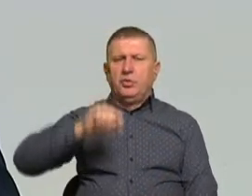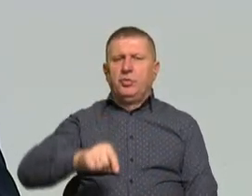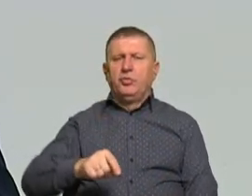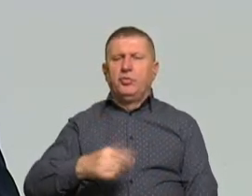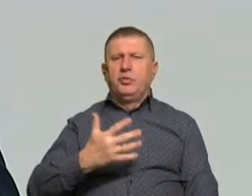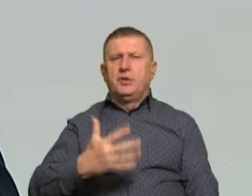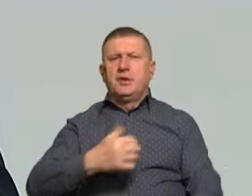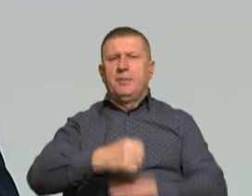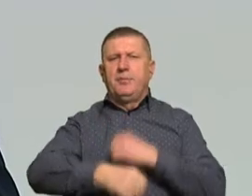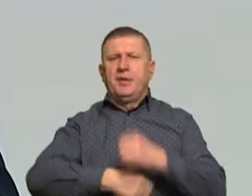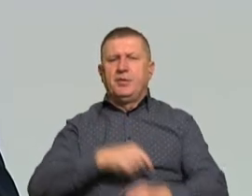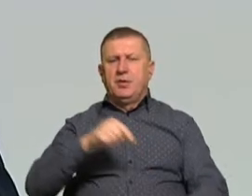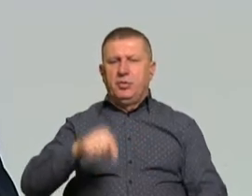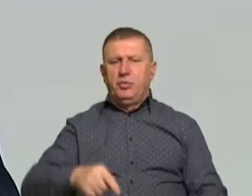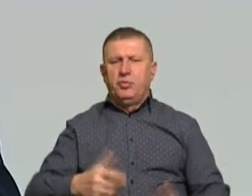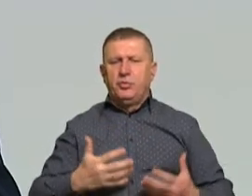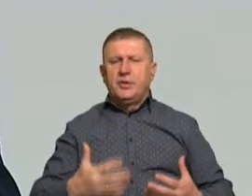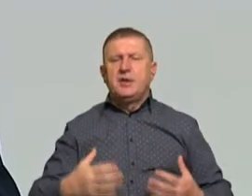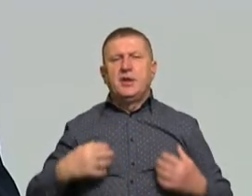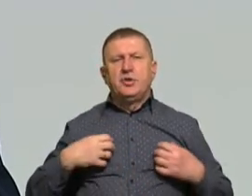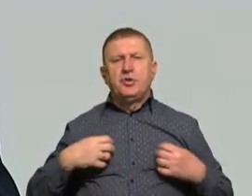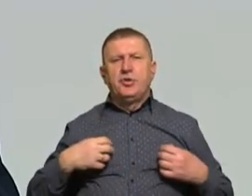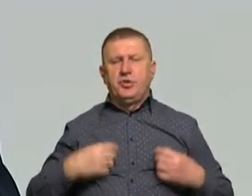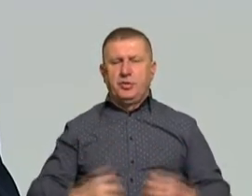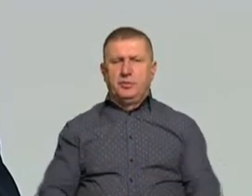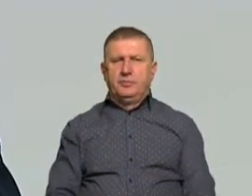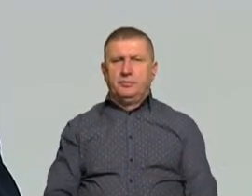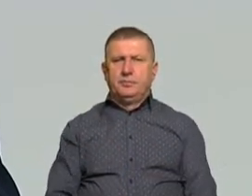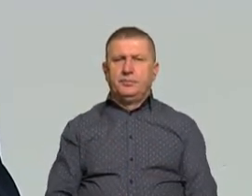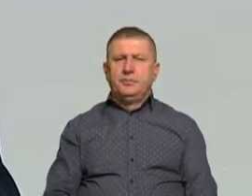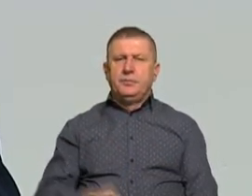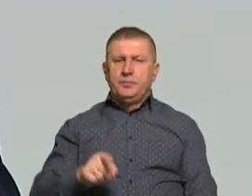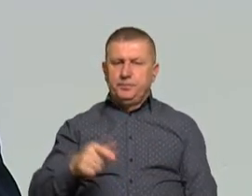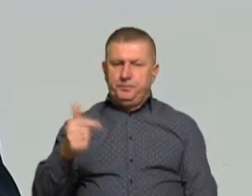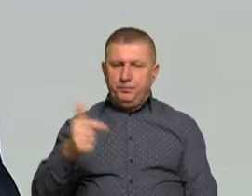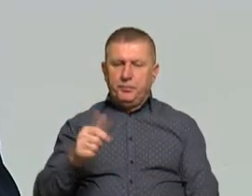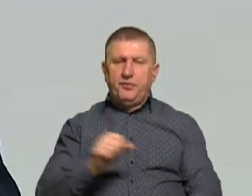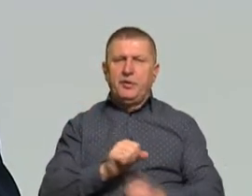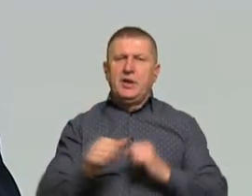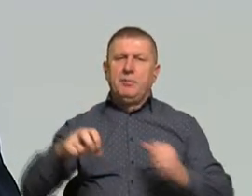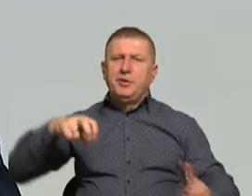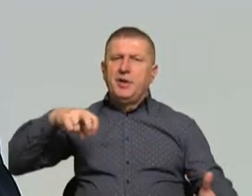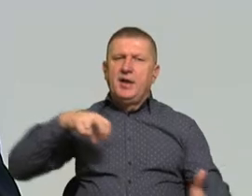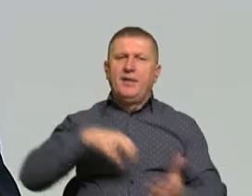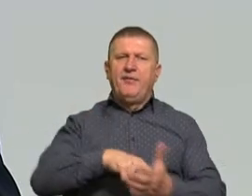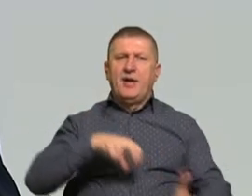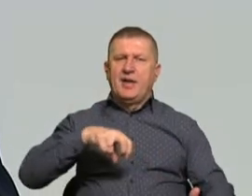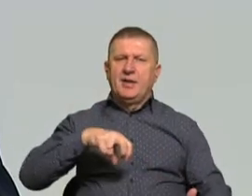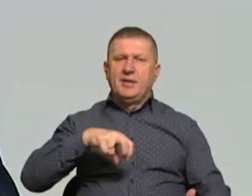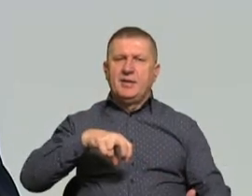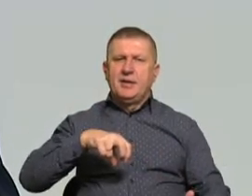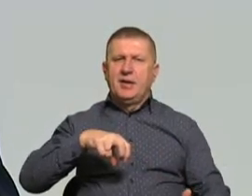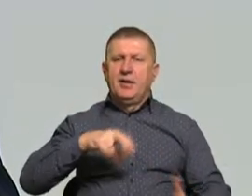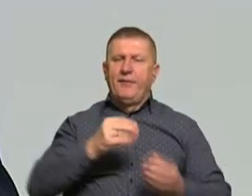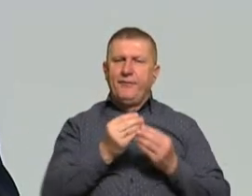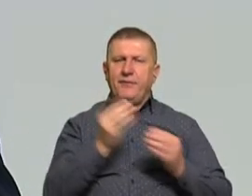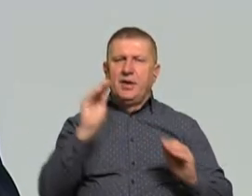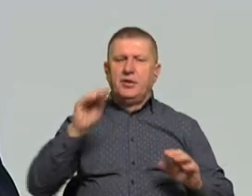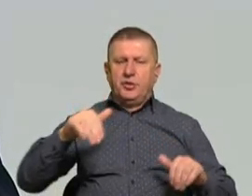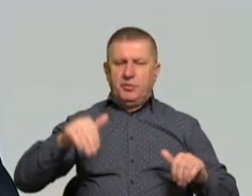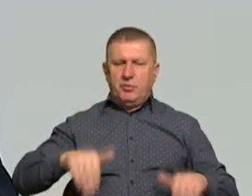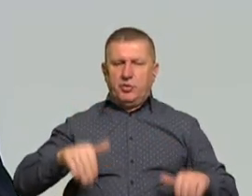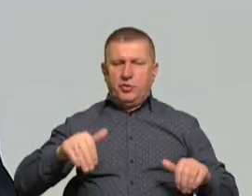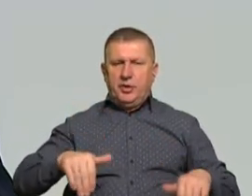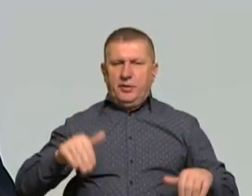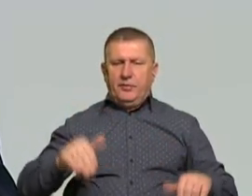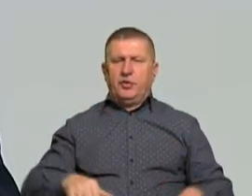żyć. I to powinno jak gdyby zagwarantować ludziom większe możliwości, jeśli